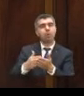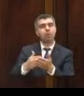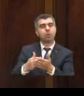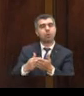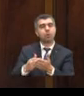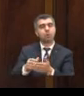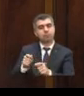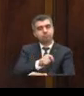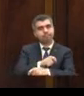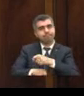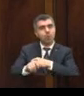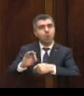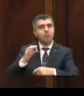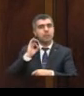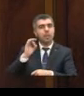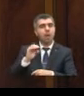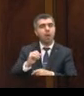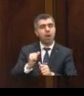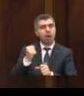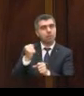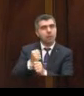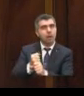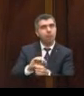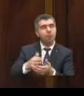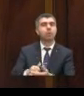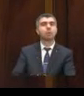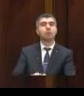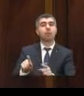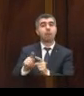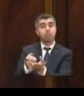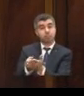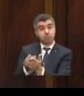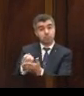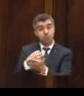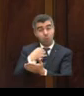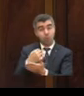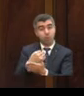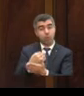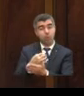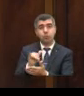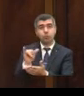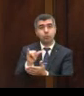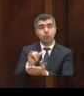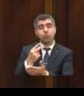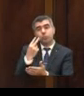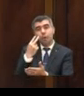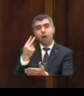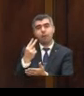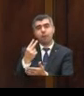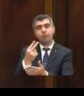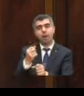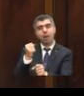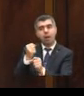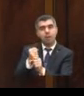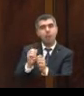وعلى كل من أراد أن يأخذ الدروس في هذا المجال فليتمعن في منجزاتنا